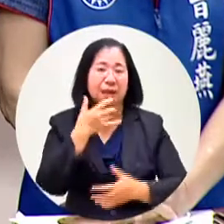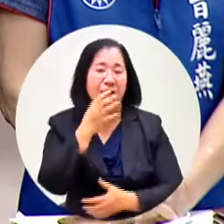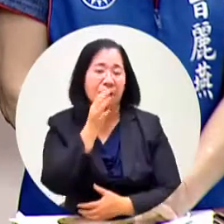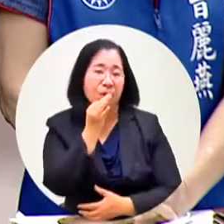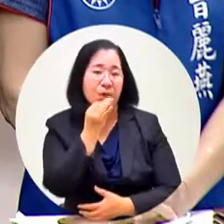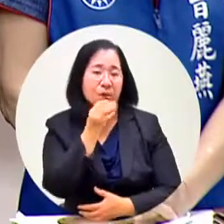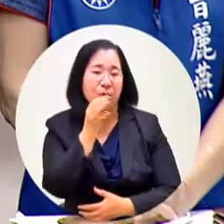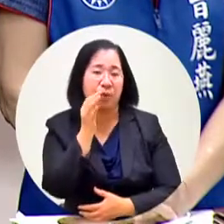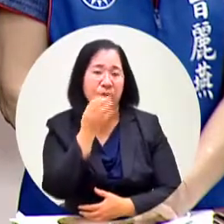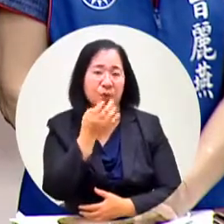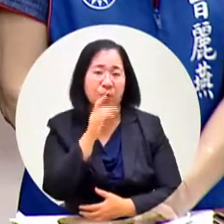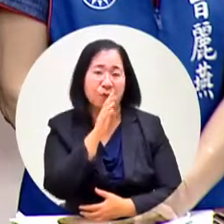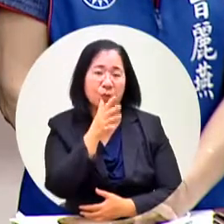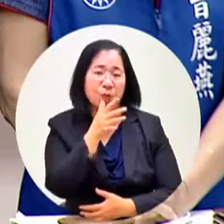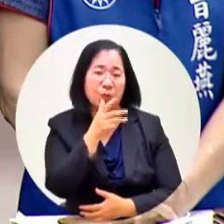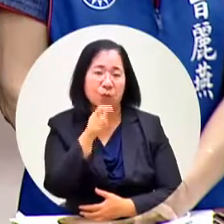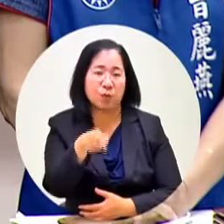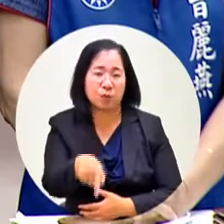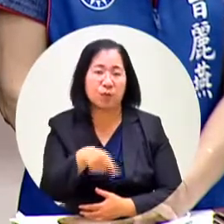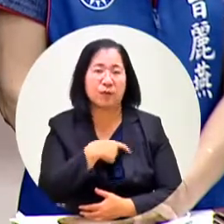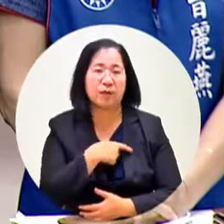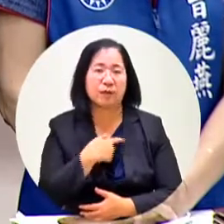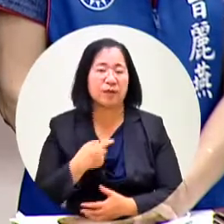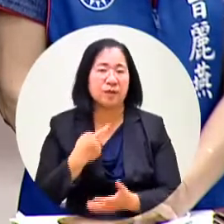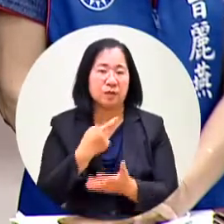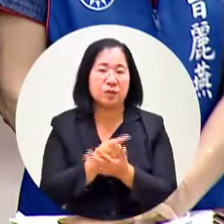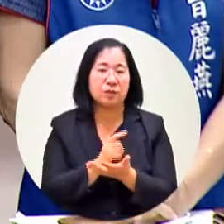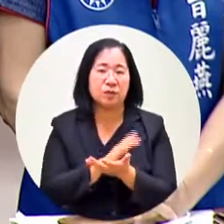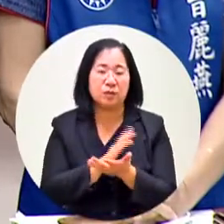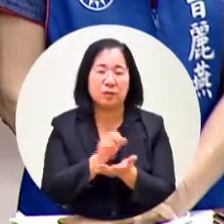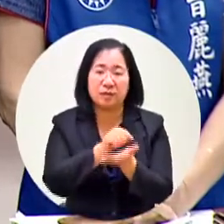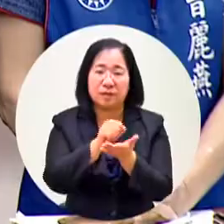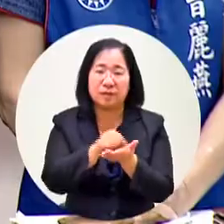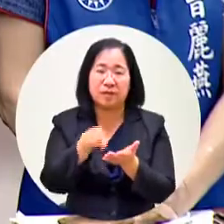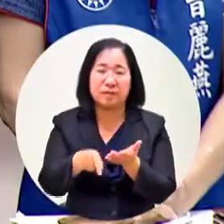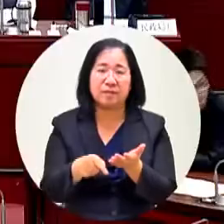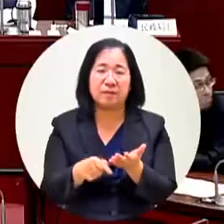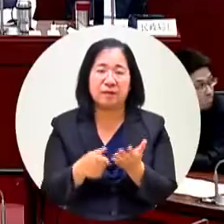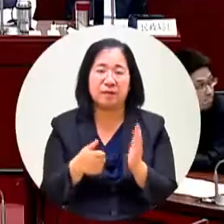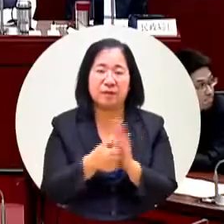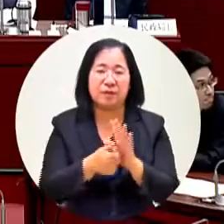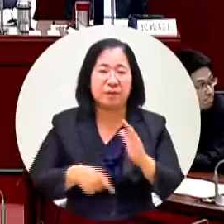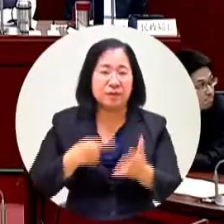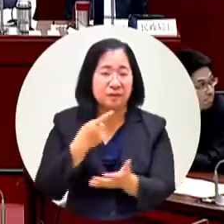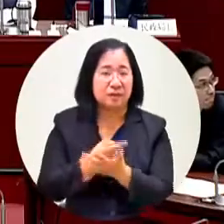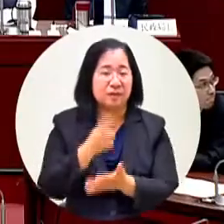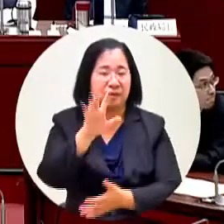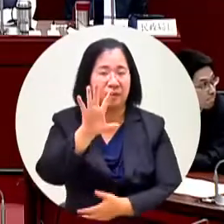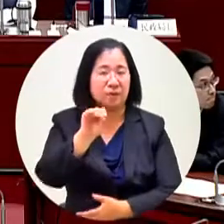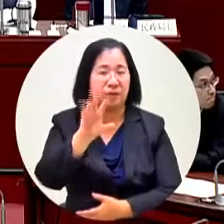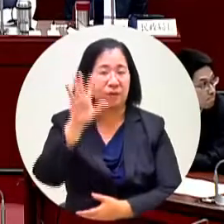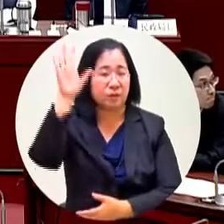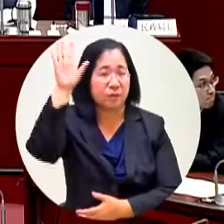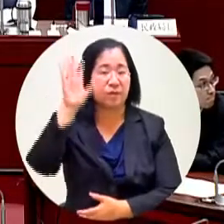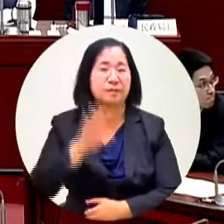2017年12月22号，有去参加过前市长陈菊，他发表